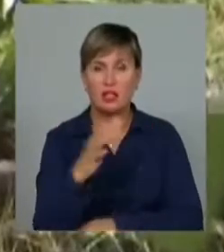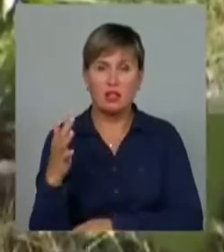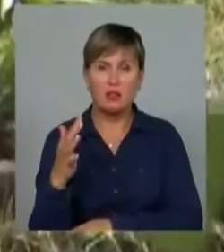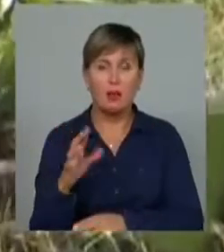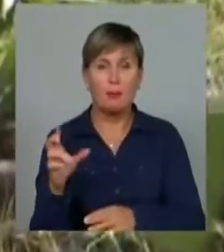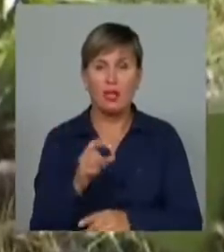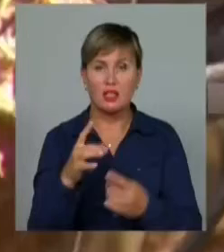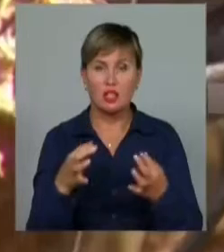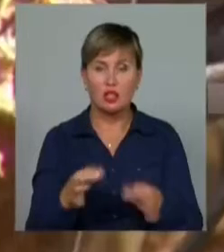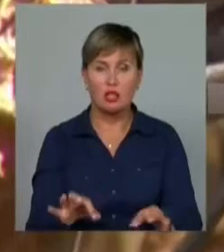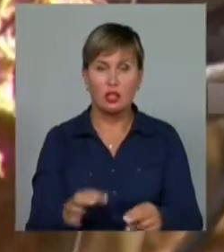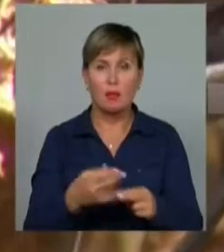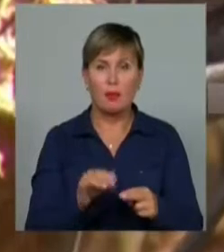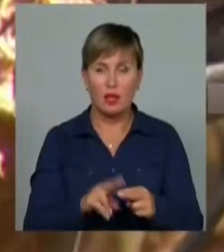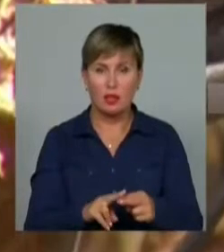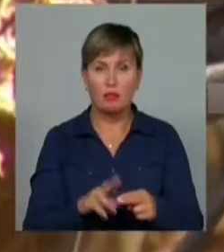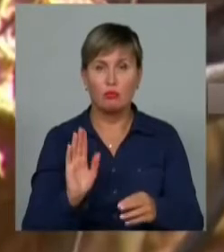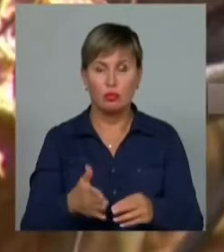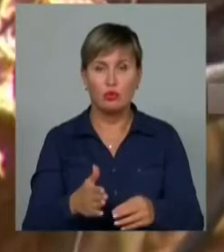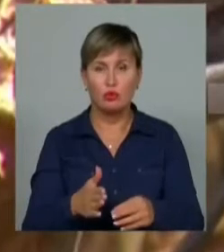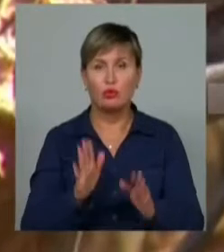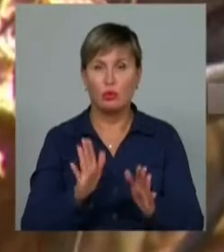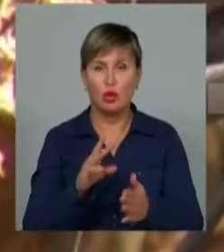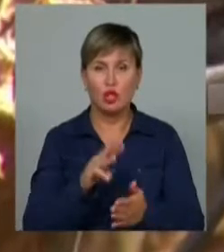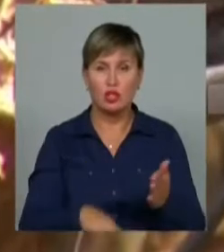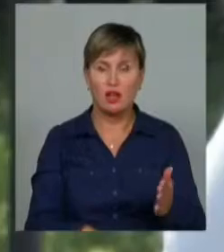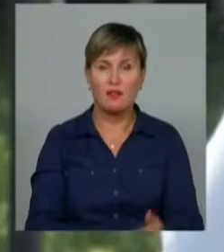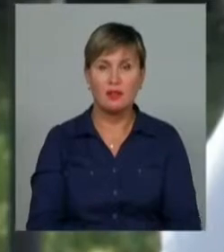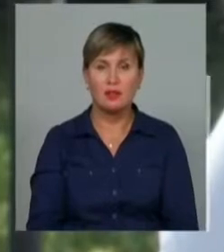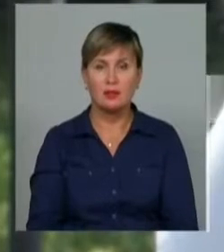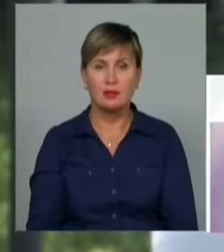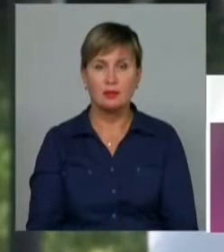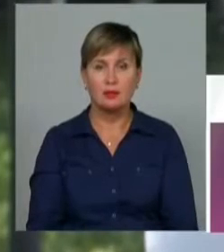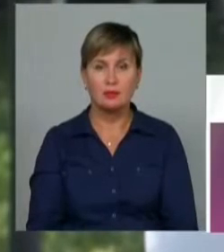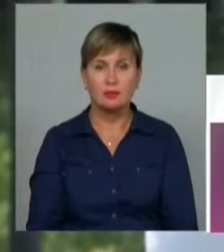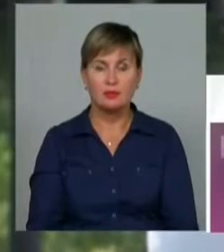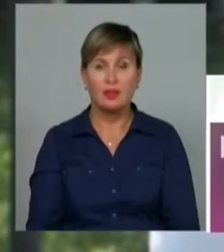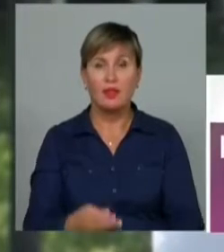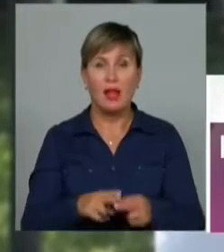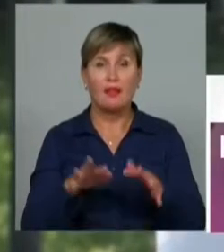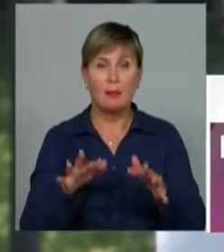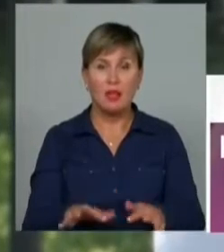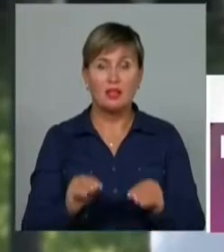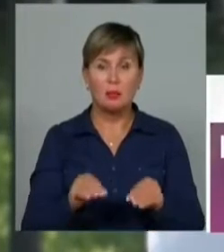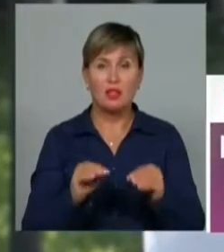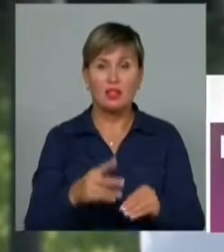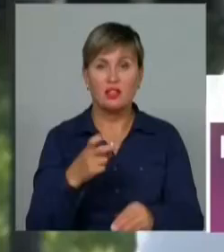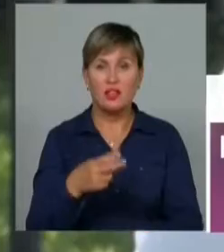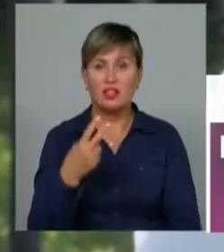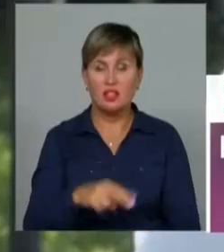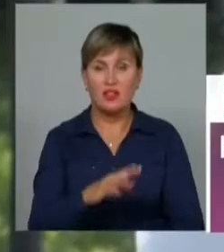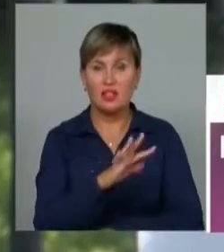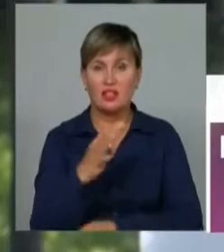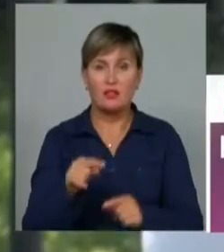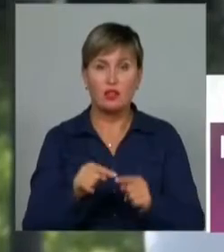без разрешения, за что подрядчику грозит только штраф. На этом месте они посадят 220 саженцев.